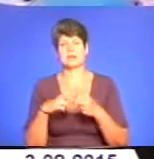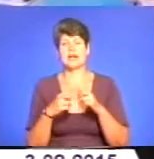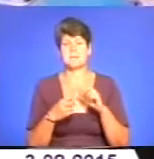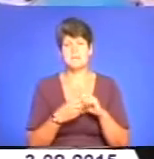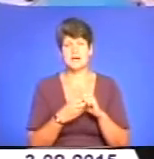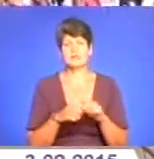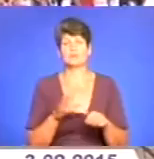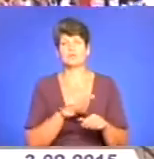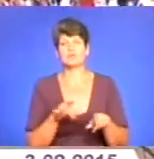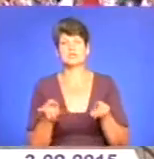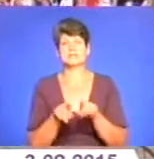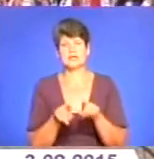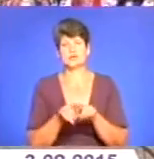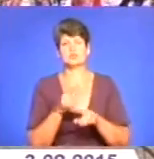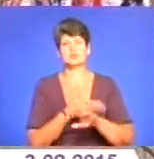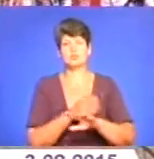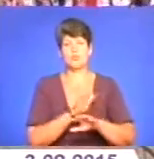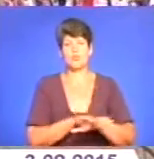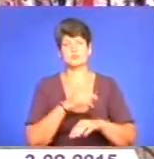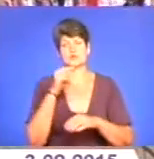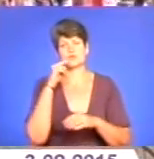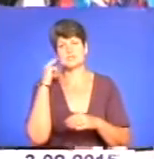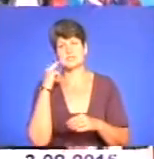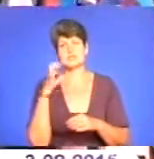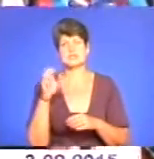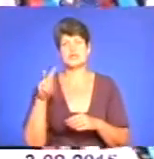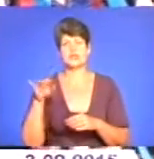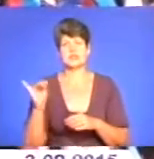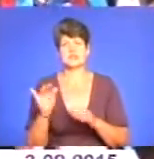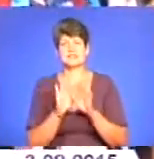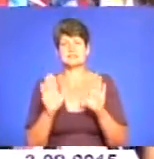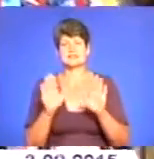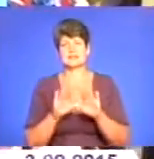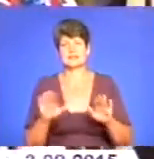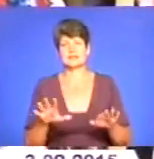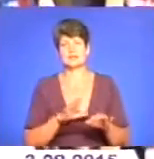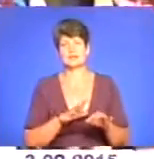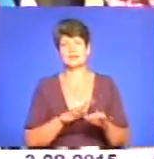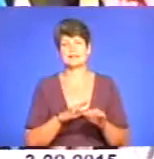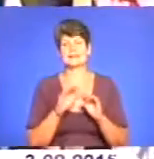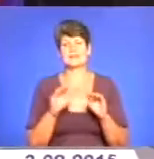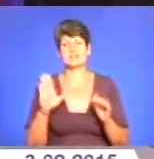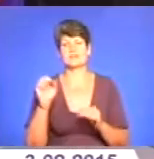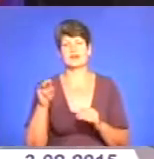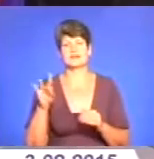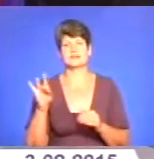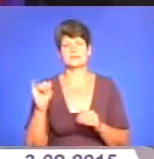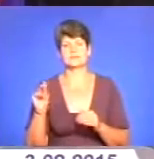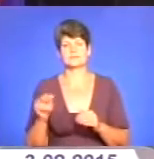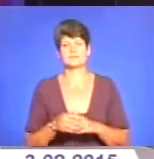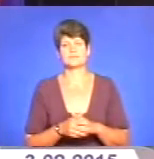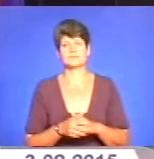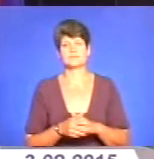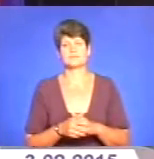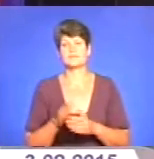співаки русини-українці з Польщі, Росії, Словаччини. Пісні ж для дітлахів лунали на дитячій ватрушці.